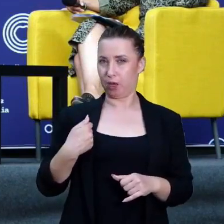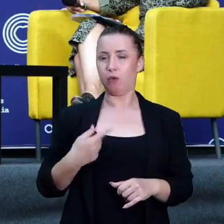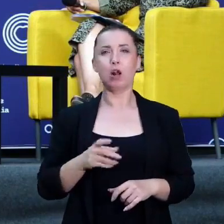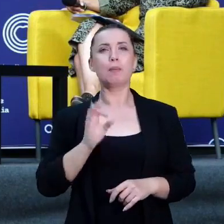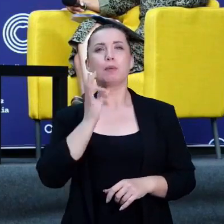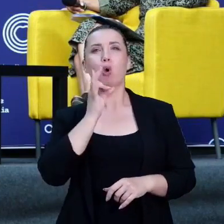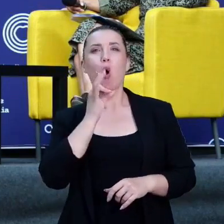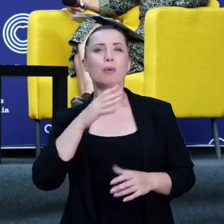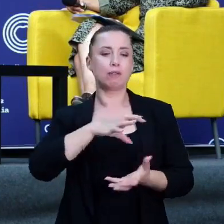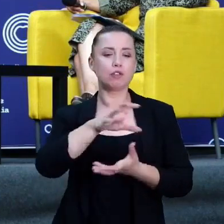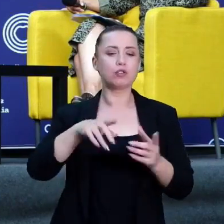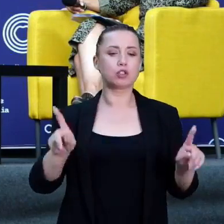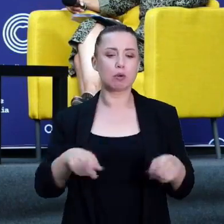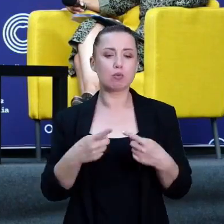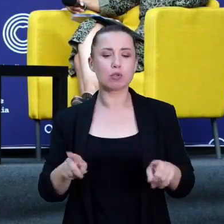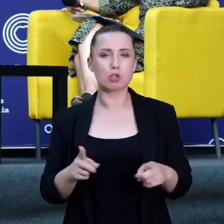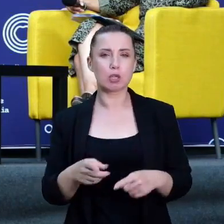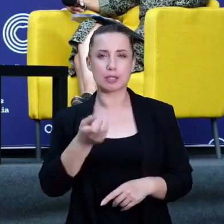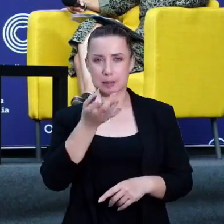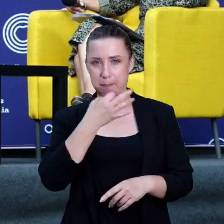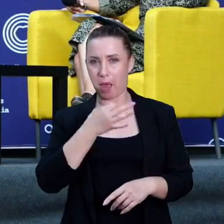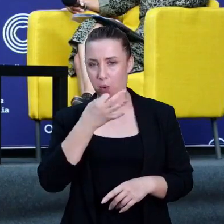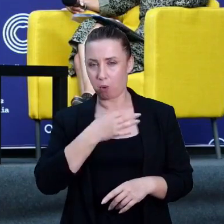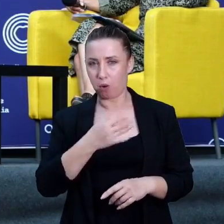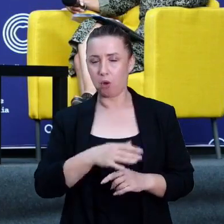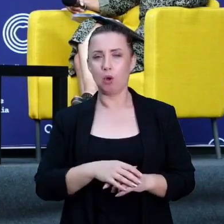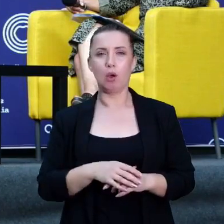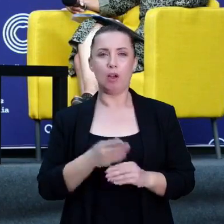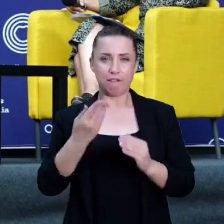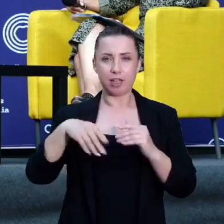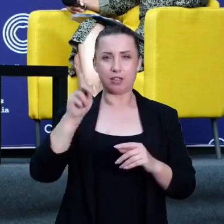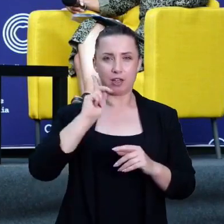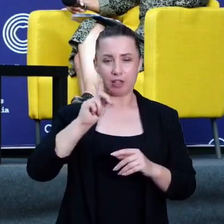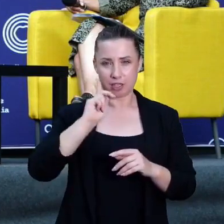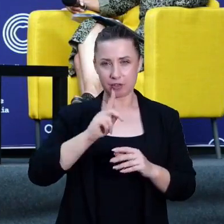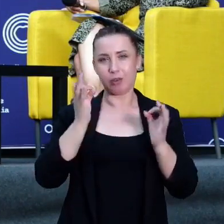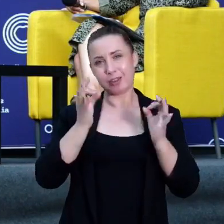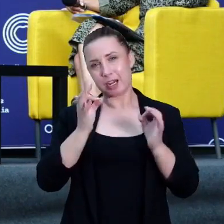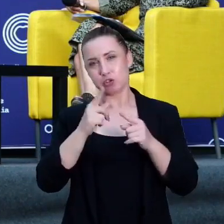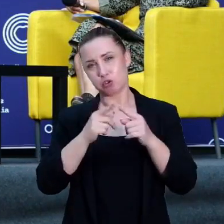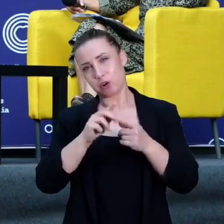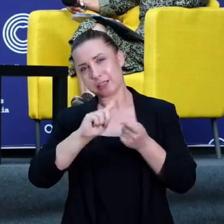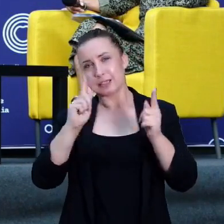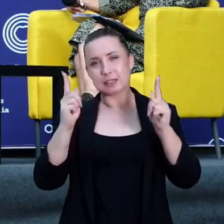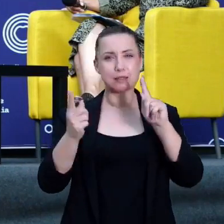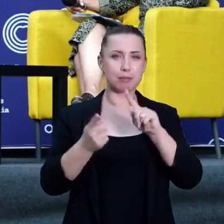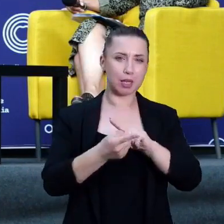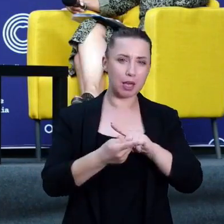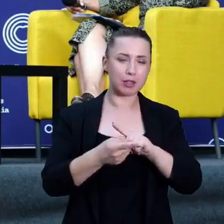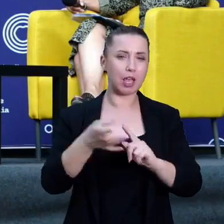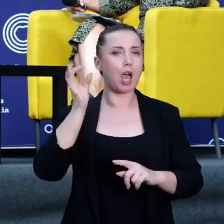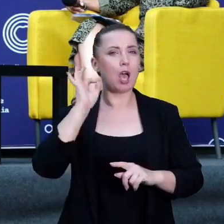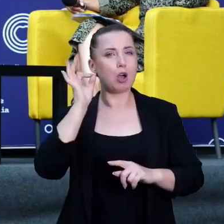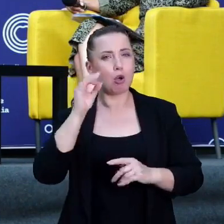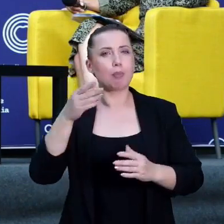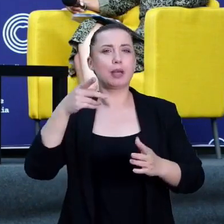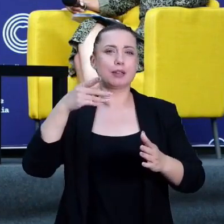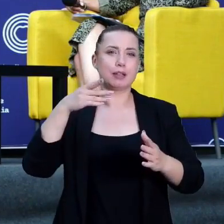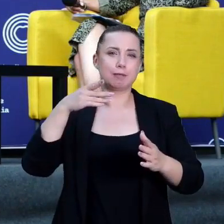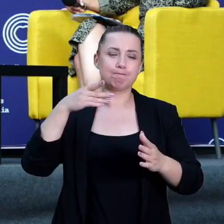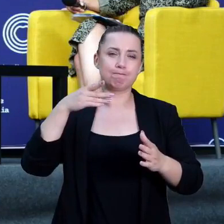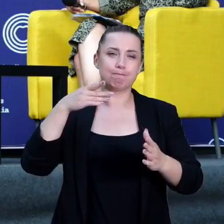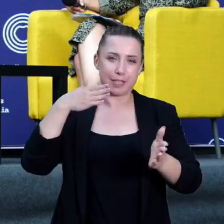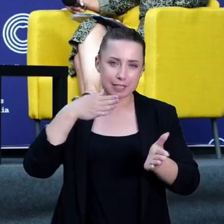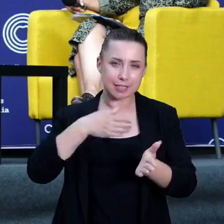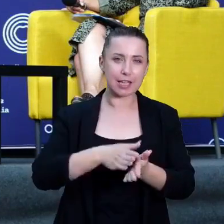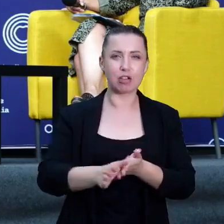środowisku. Instrumentalistek mamy bardzo mało, głównie są to wokalistki. Teraz to się zmienia na szczęście. Kobiety zaczynają się przebijać do